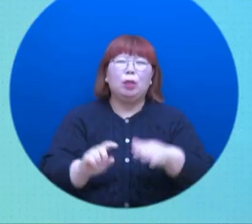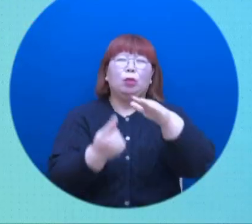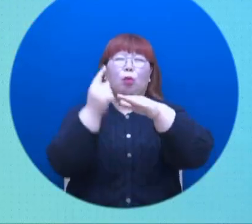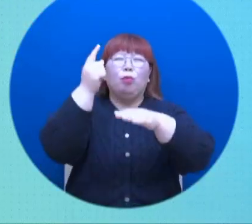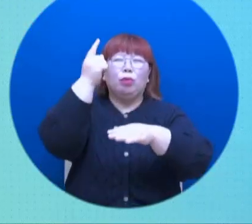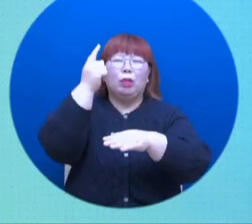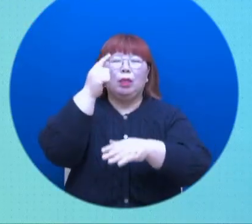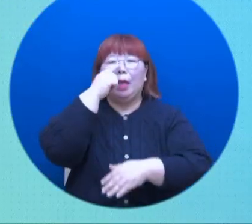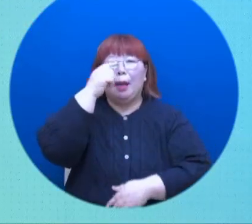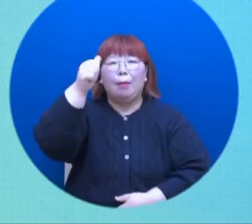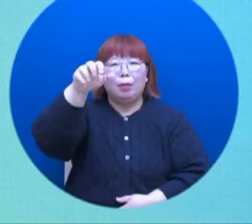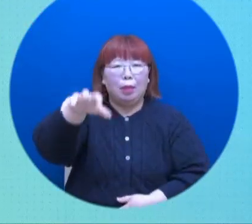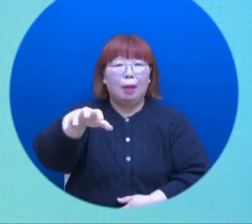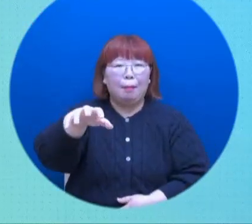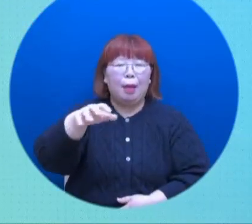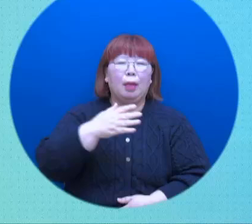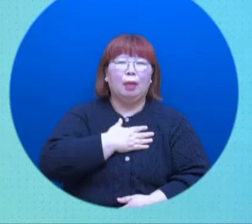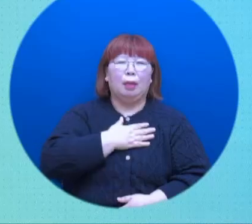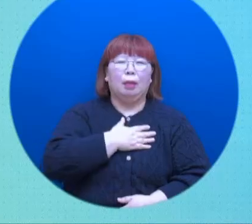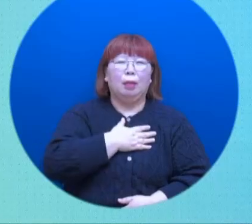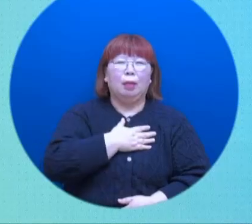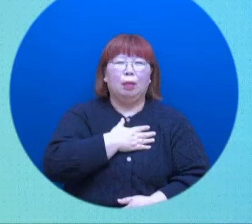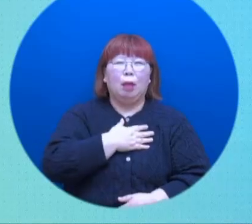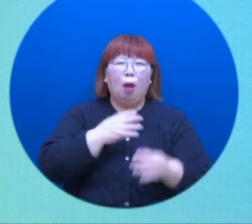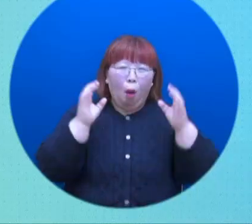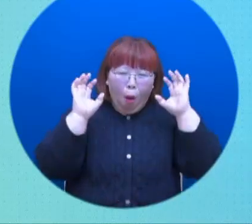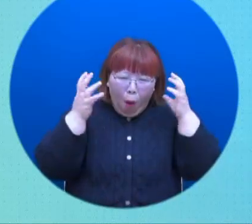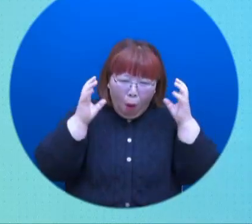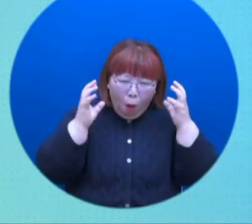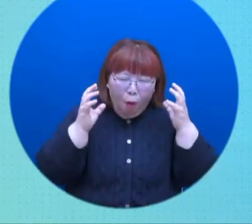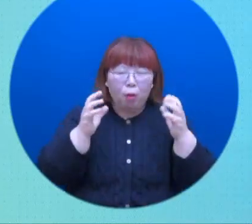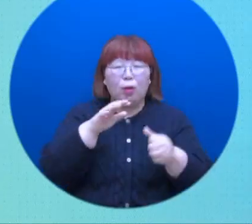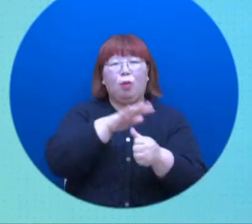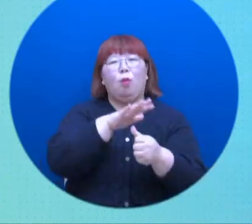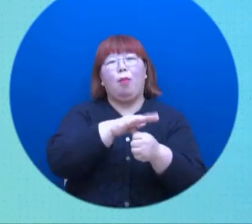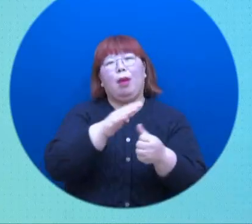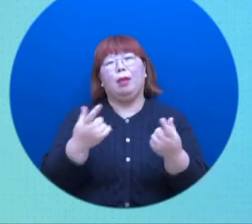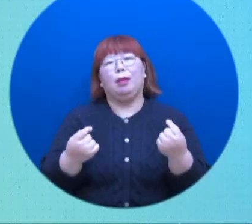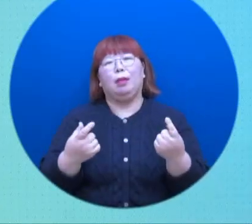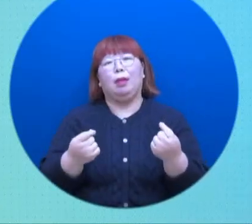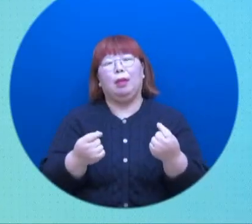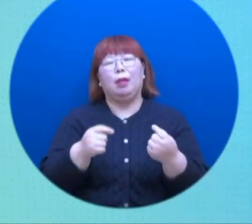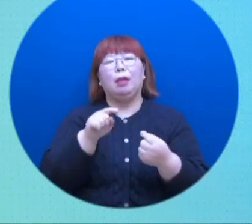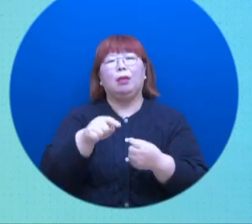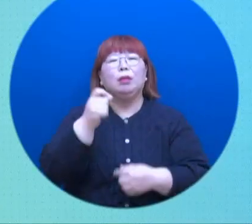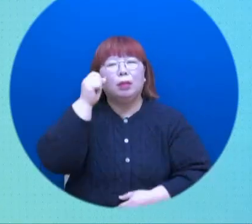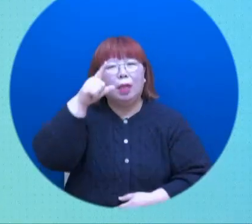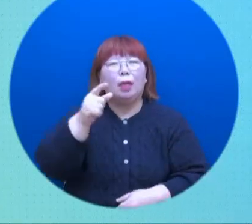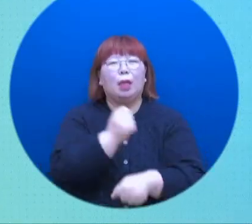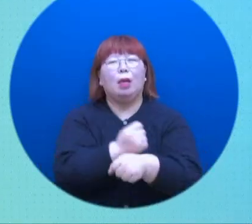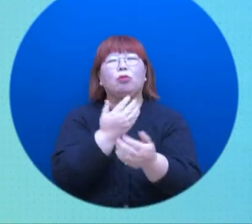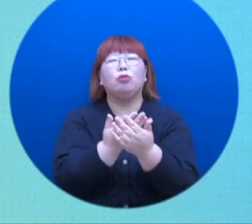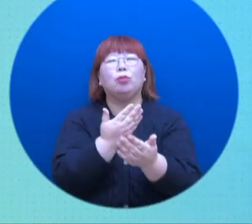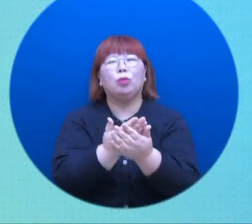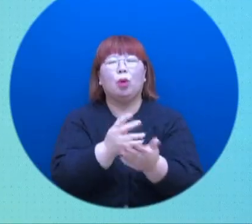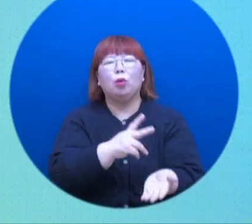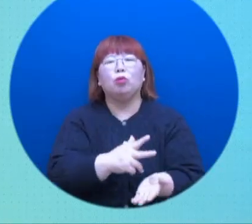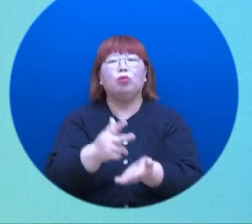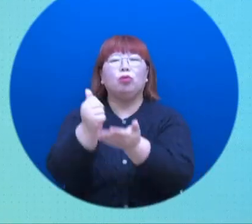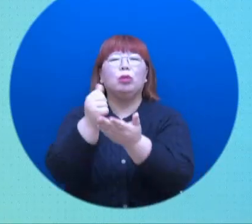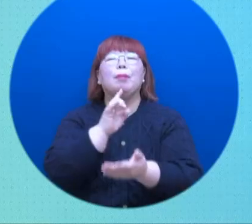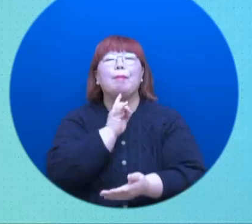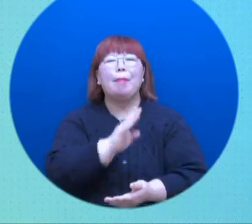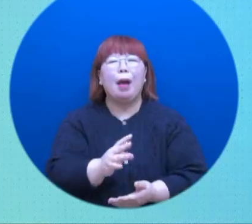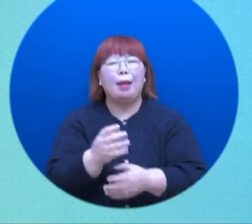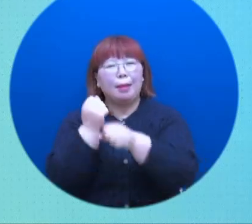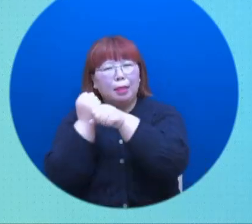아버지 앞에서 저는 어린아이입니다. 이것을 깨닫게 하옵소서. 그리고 주님만